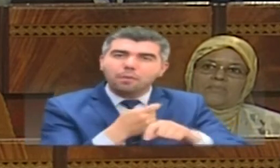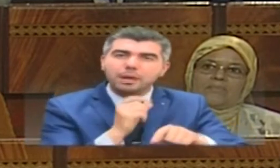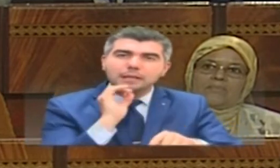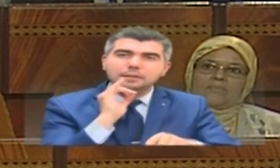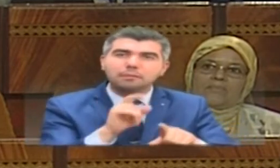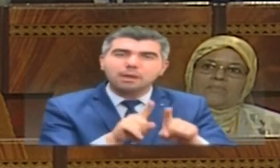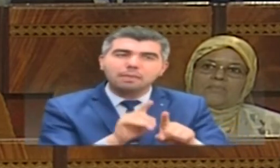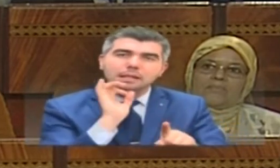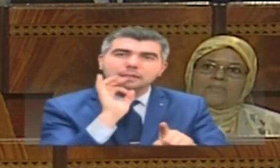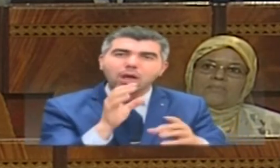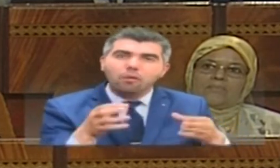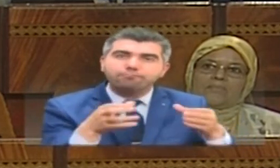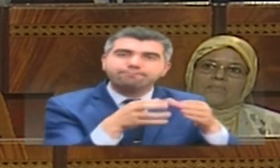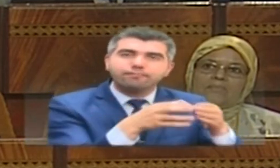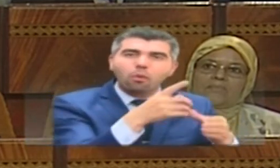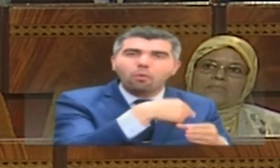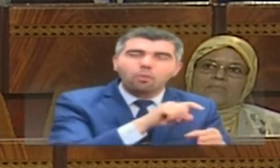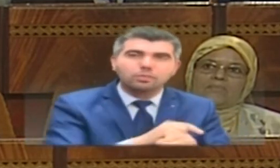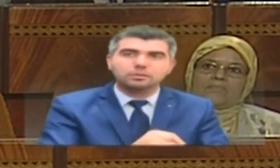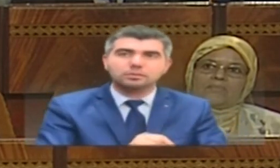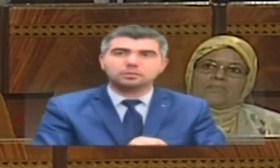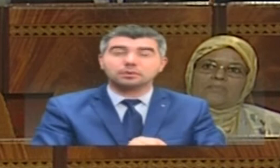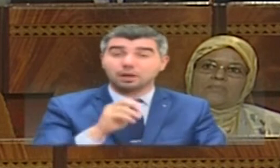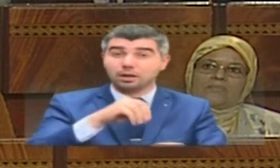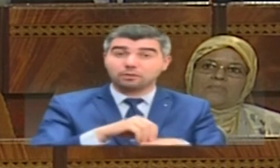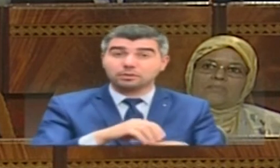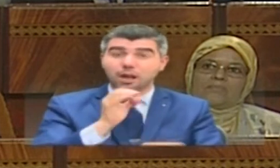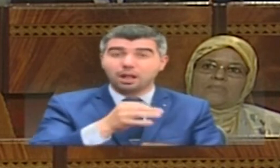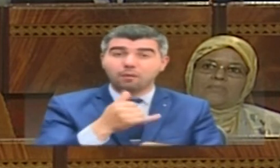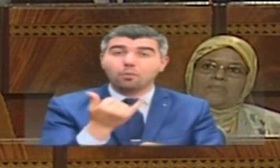اصل جماعي. لابد السيد الوزير كذلك الاخذ بعين الاعتبار